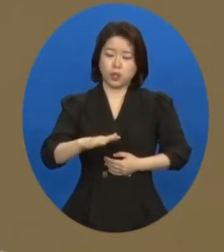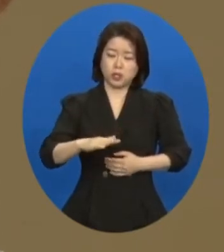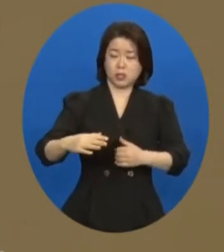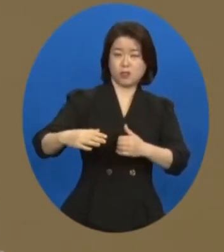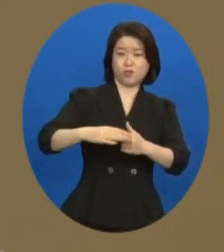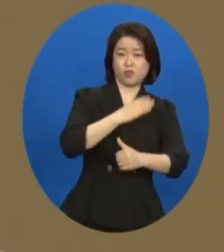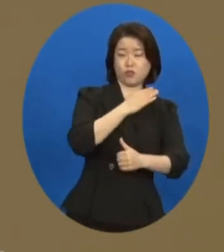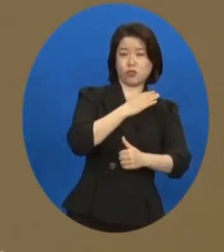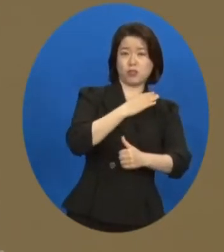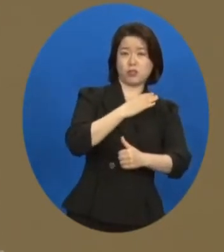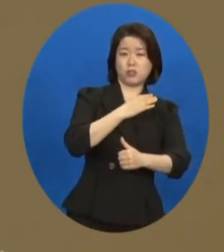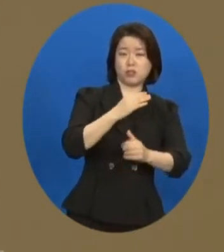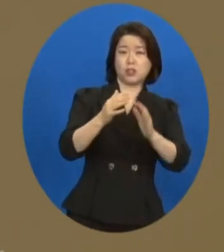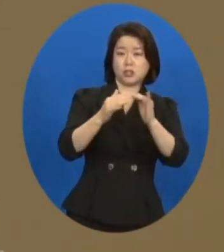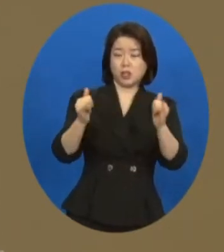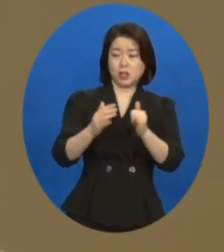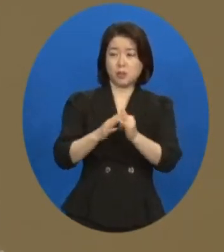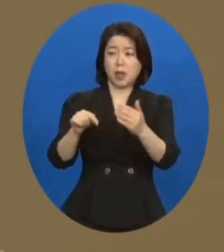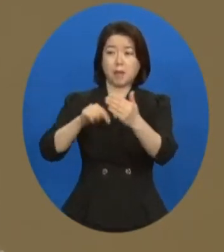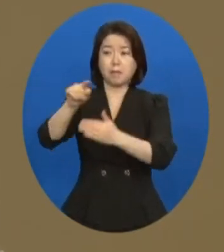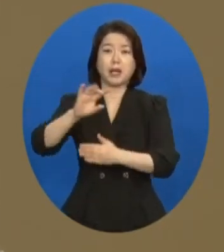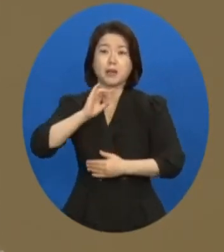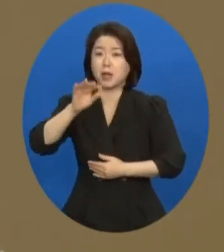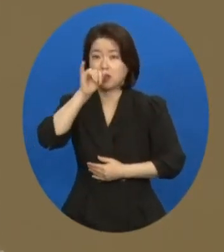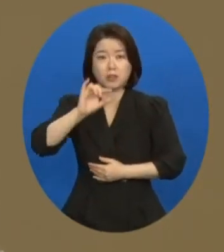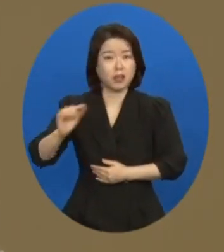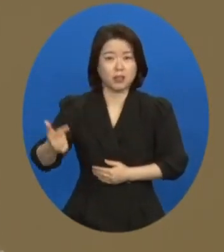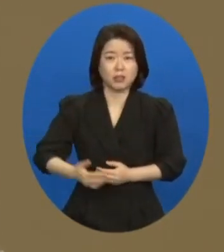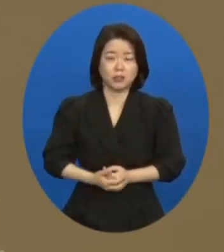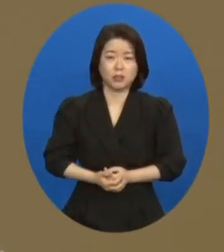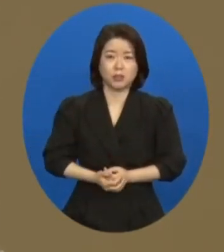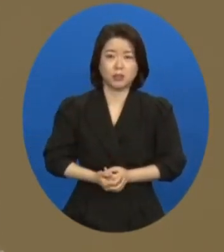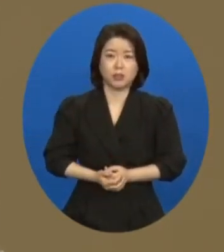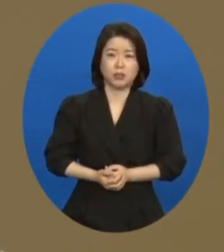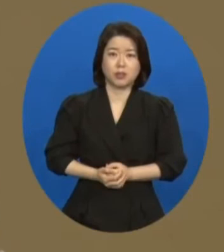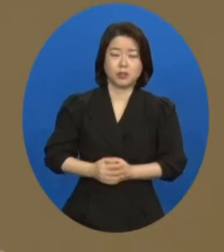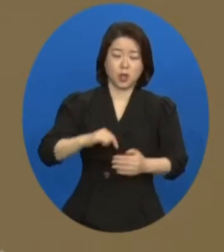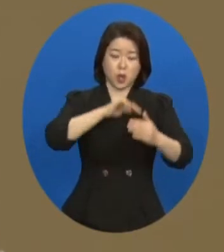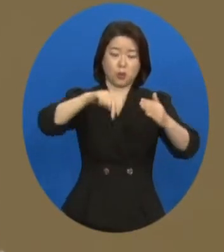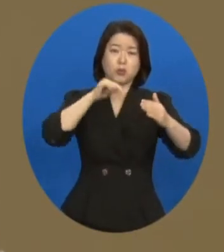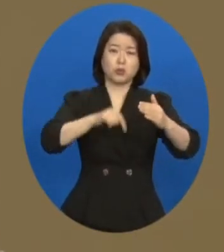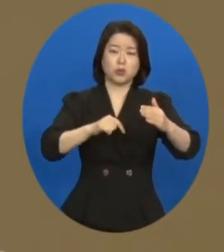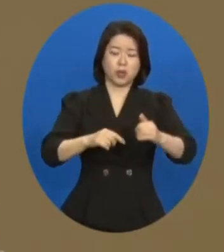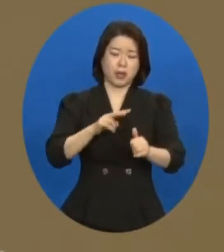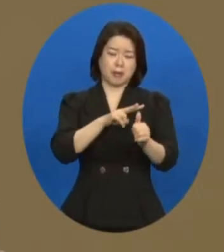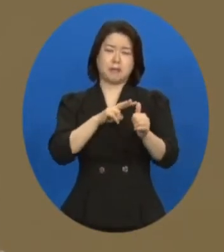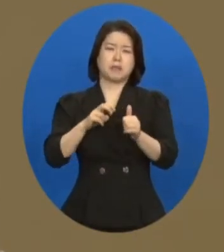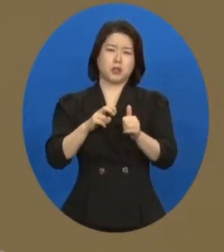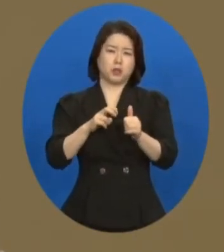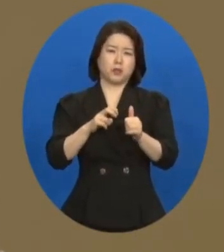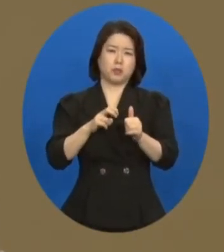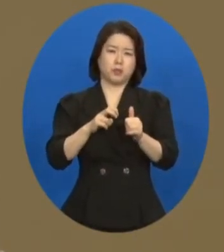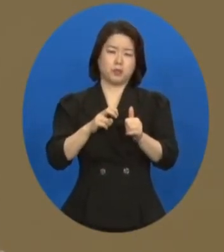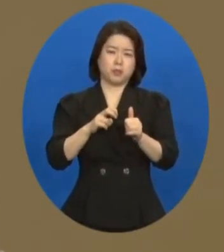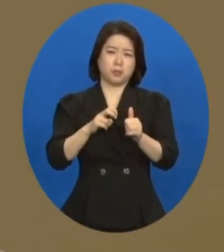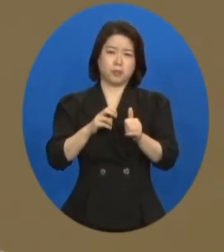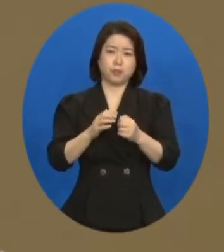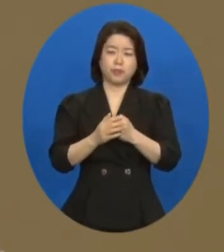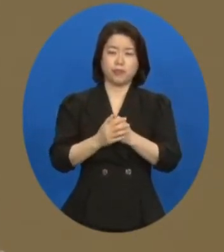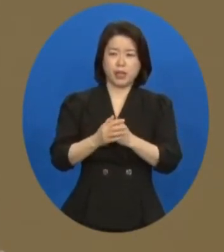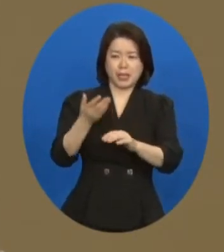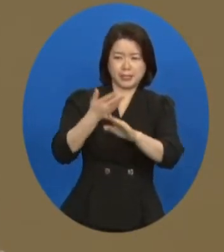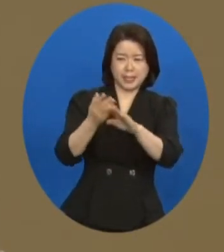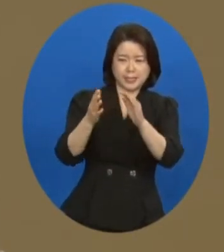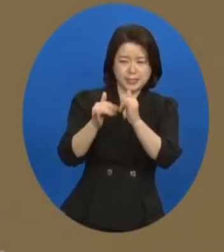바깥에서 마다 오는 게 아니라는 겁니다 우리 속에 있는 미움이 남을